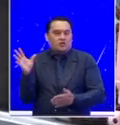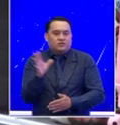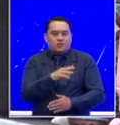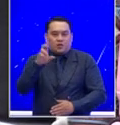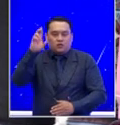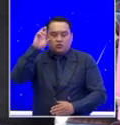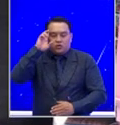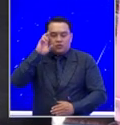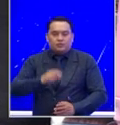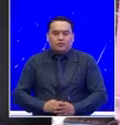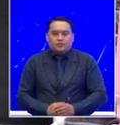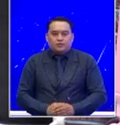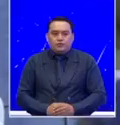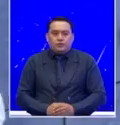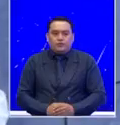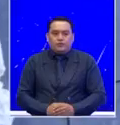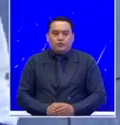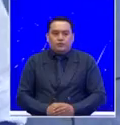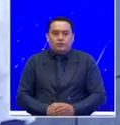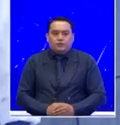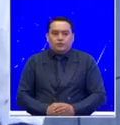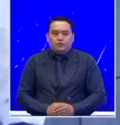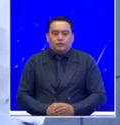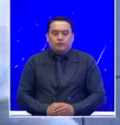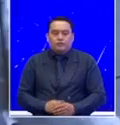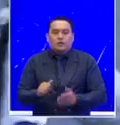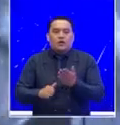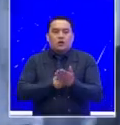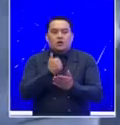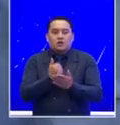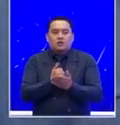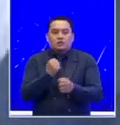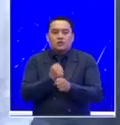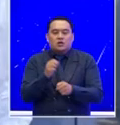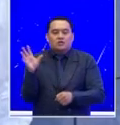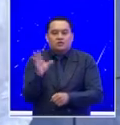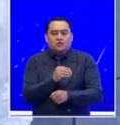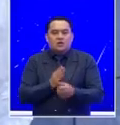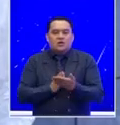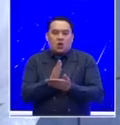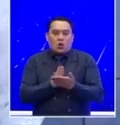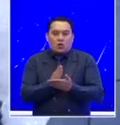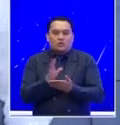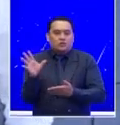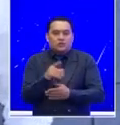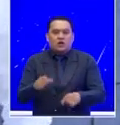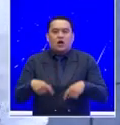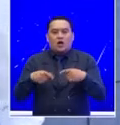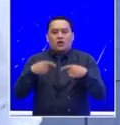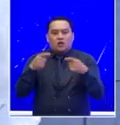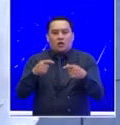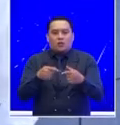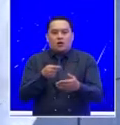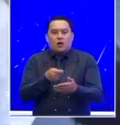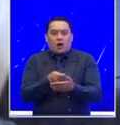государств, говорят наши сограждане. Самое главное, профессионально сделали свое дело все работники на всех этапах. И